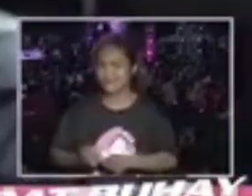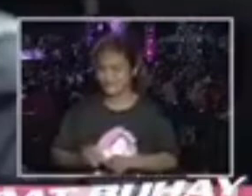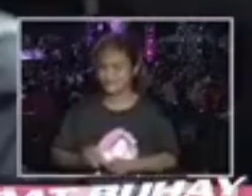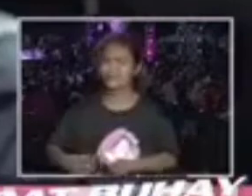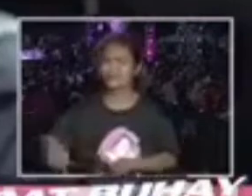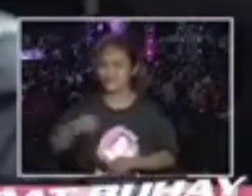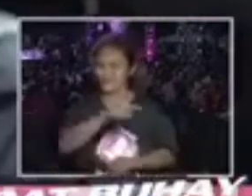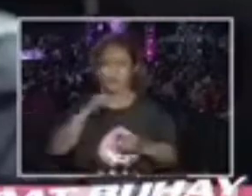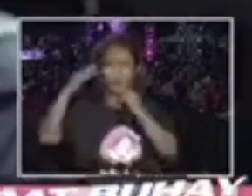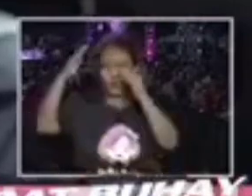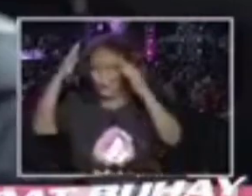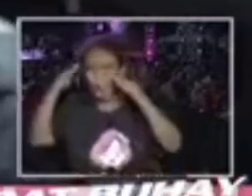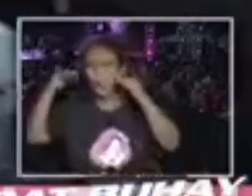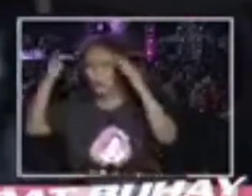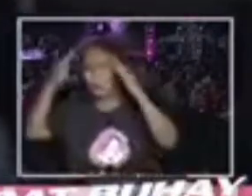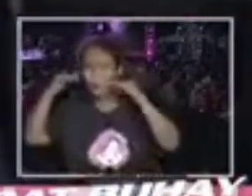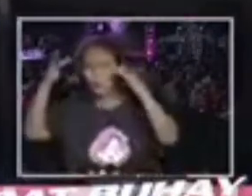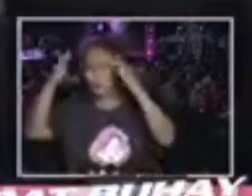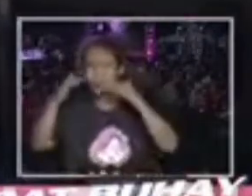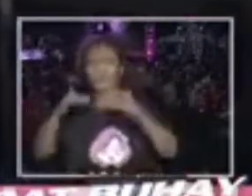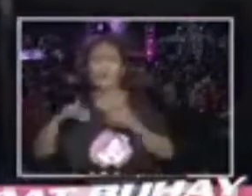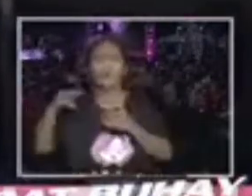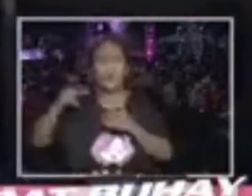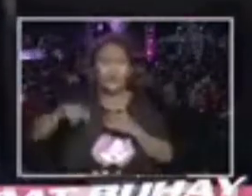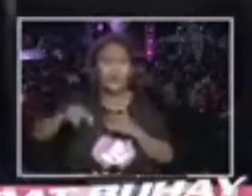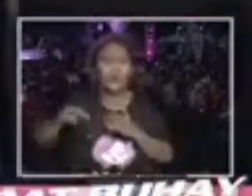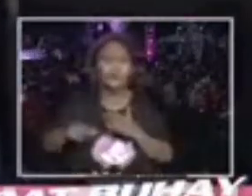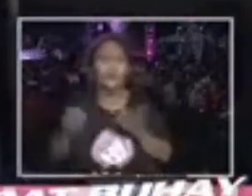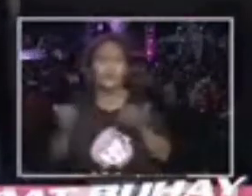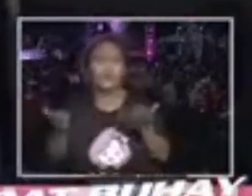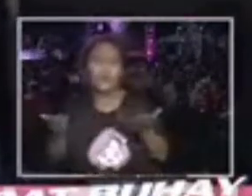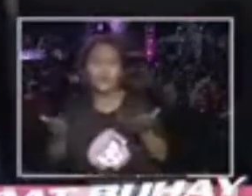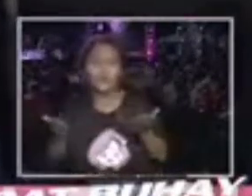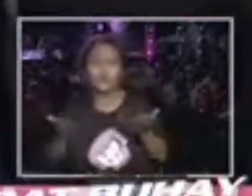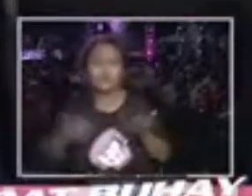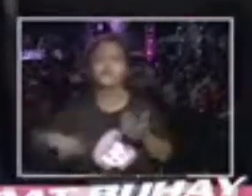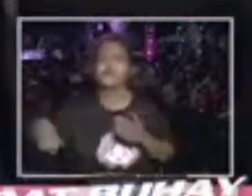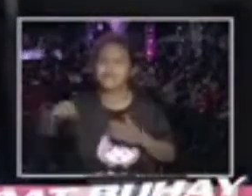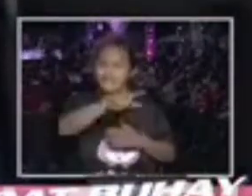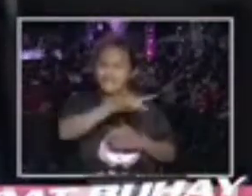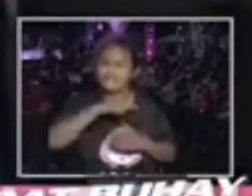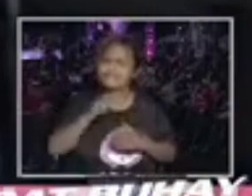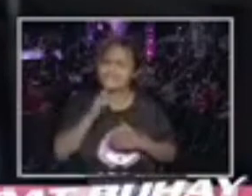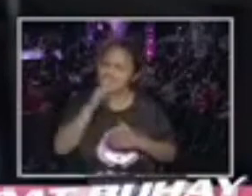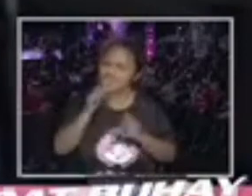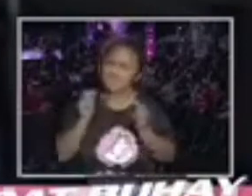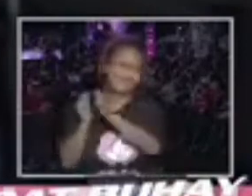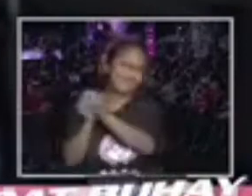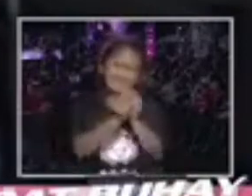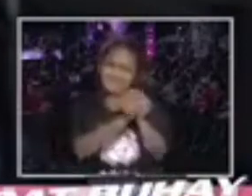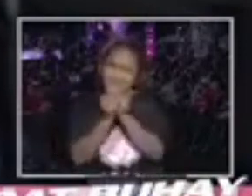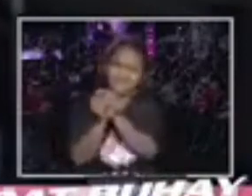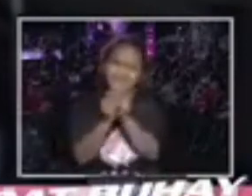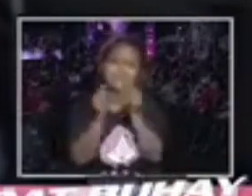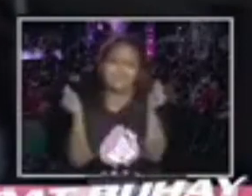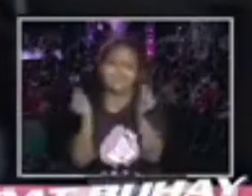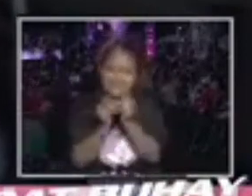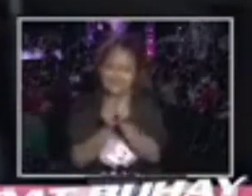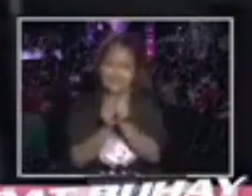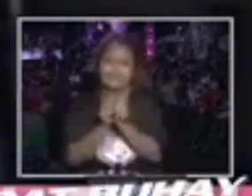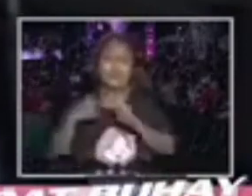sa pag-asang ito ang kumalat, ang dumaloy sa bawat isa sa atin.